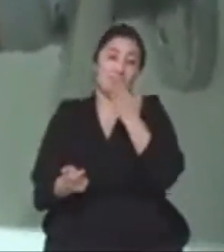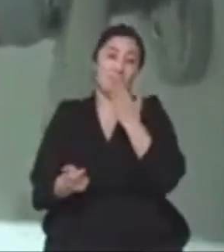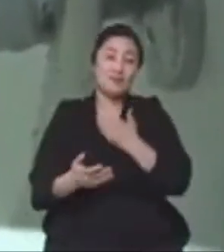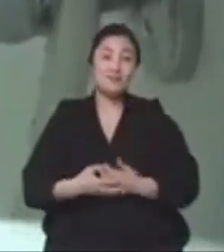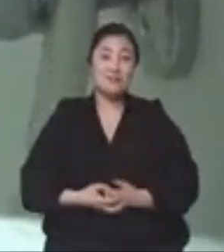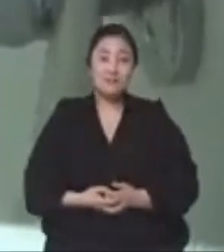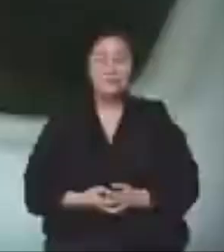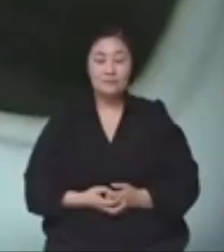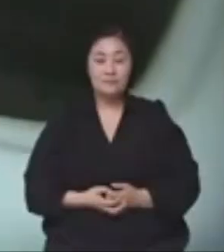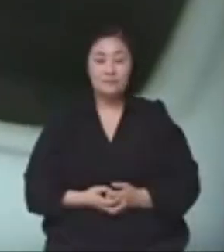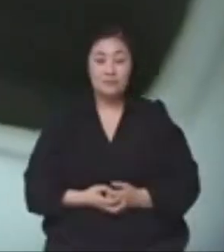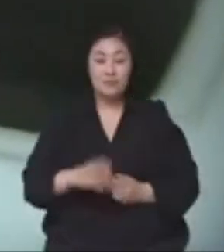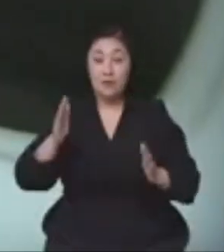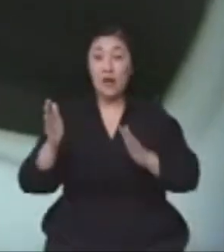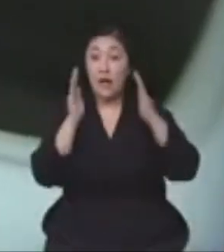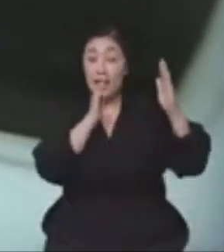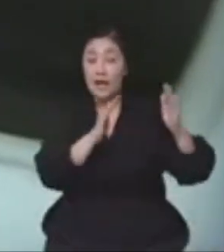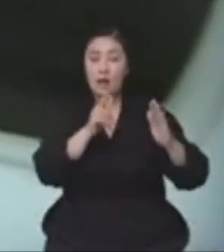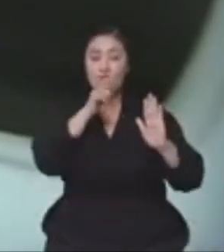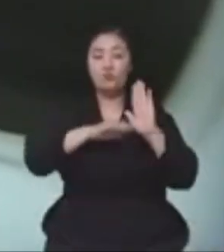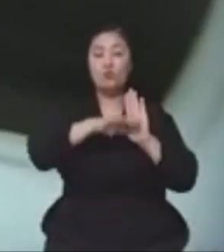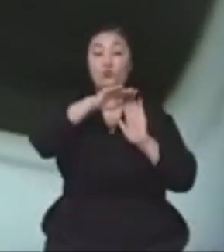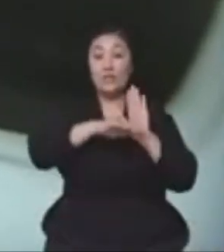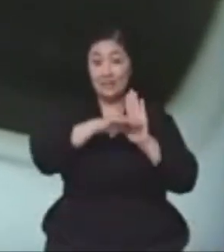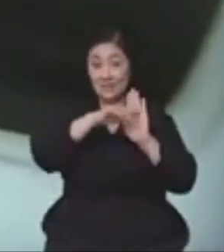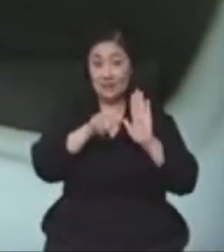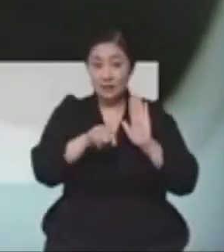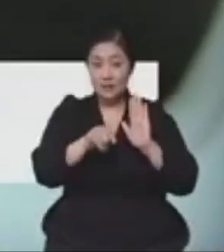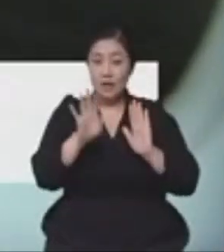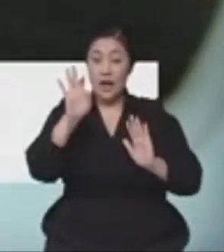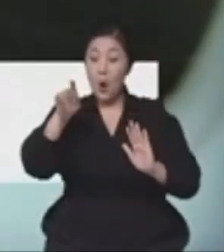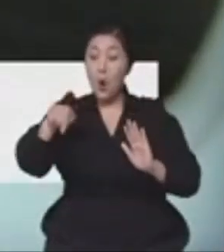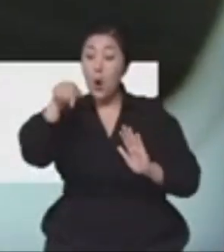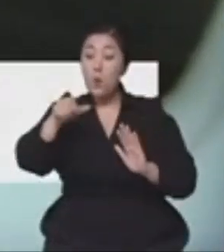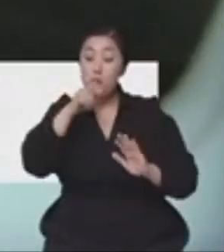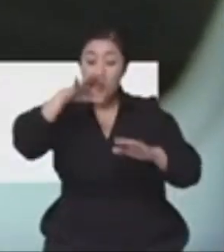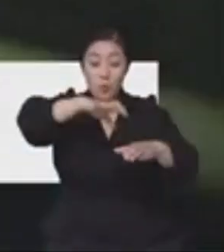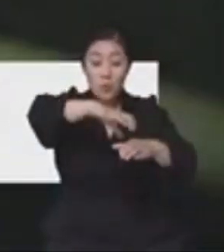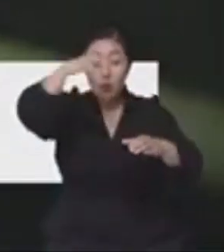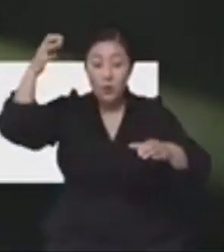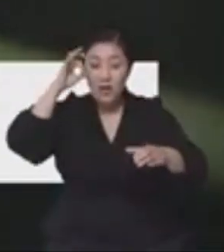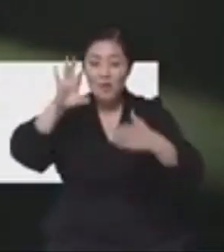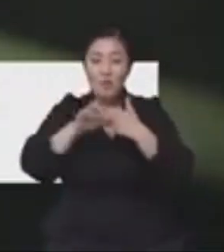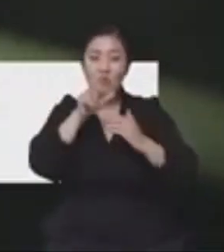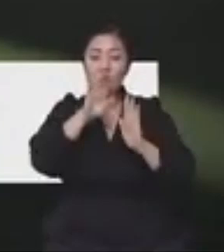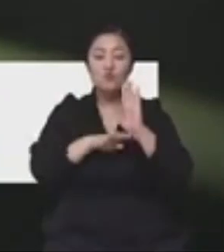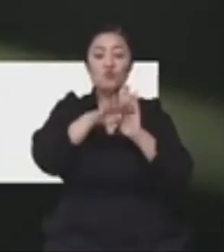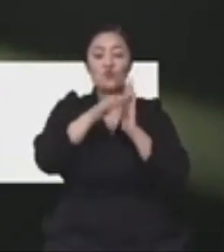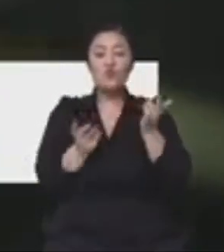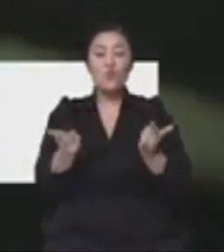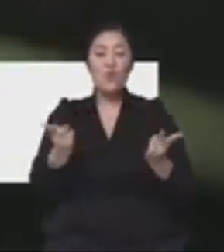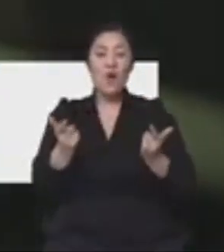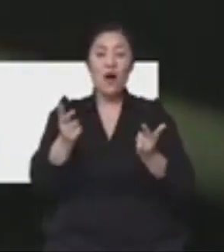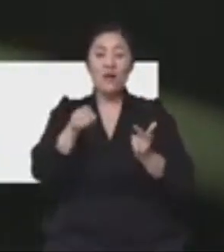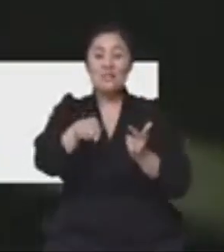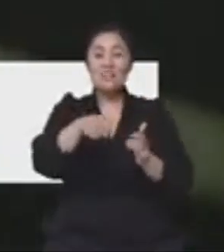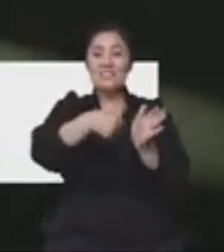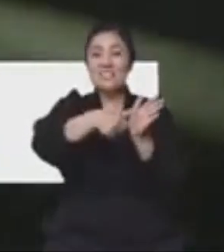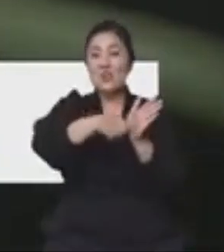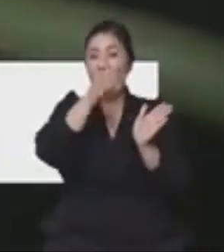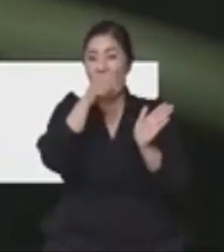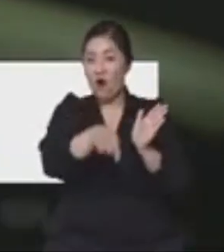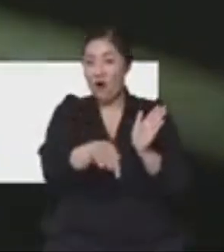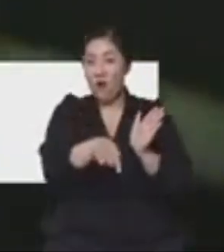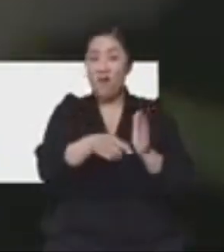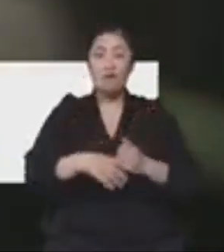있습니다. 다음으로는 수위입니다. 양변기 물통 뚜껑을 열면 수위를 조절할 수 있는 장치가